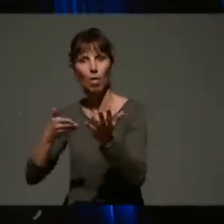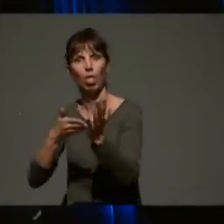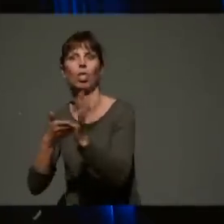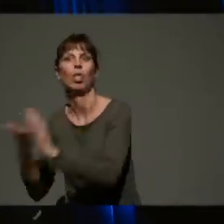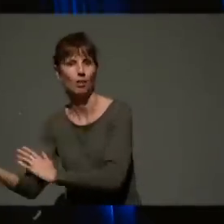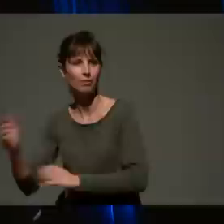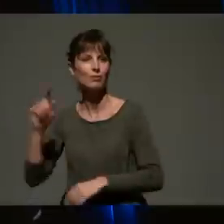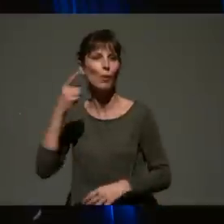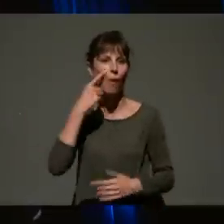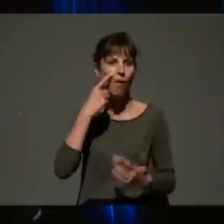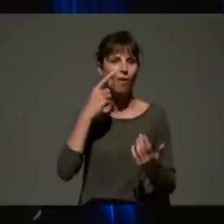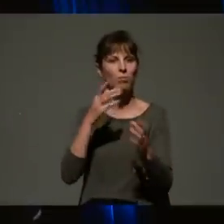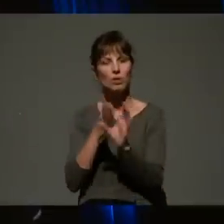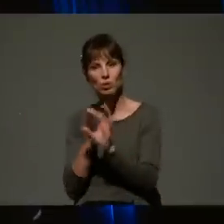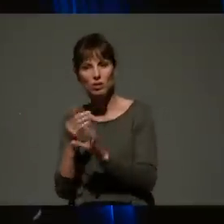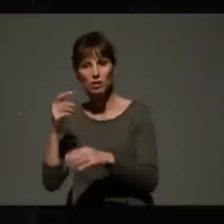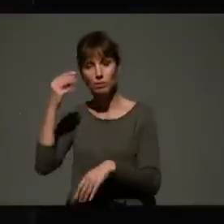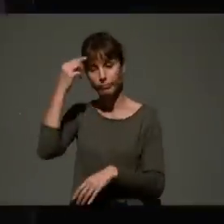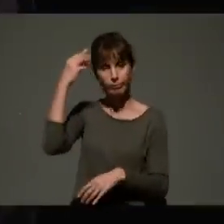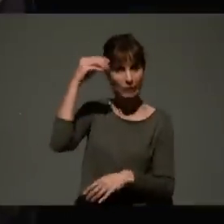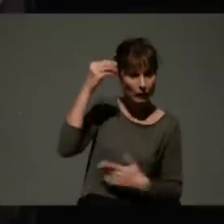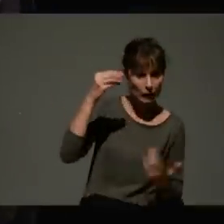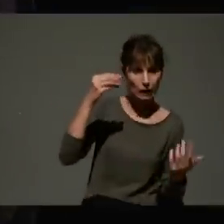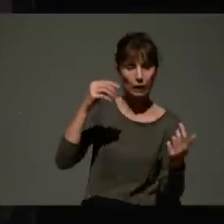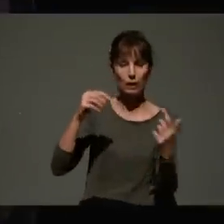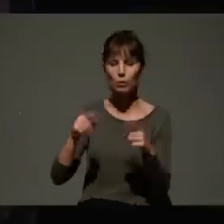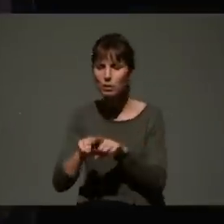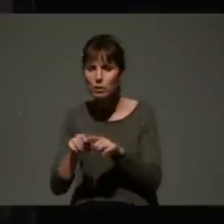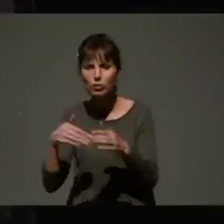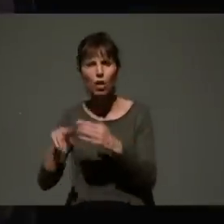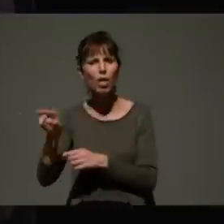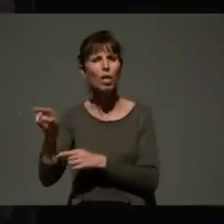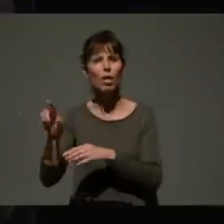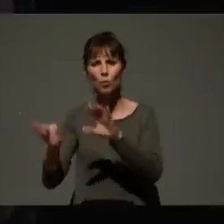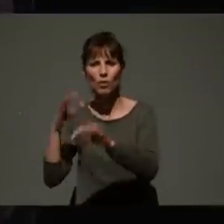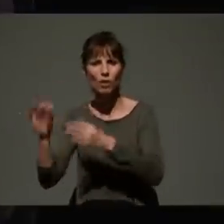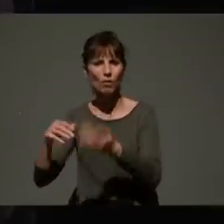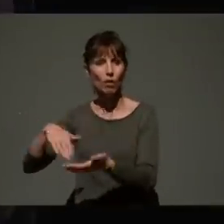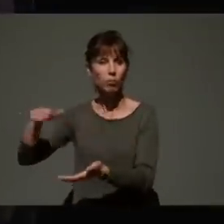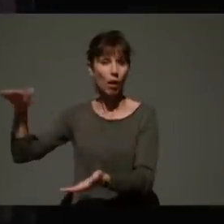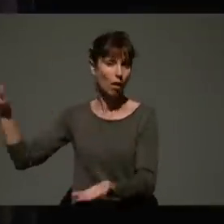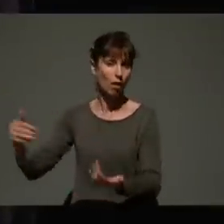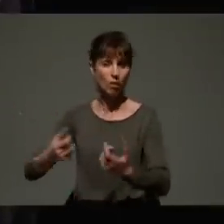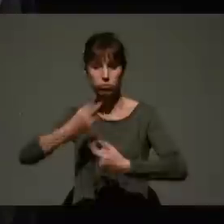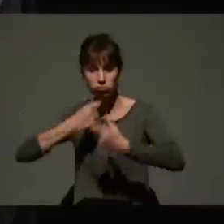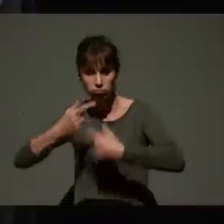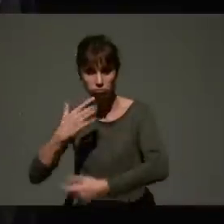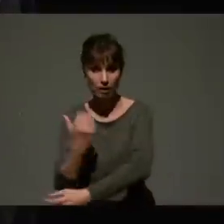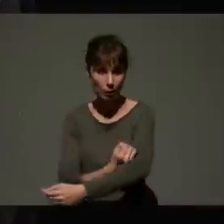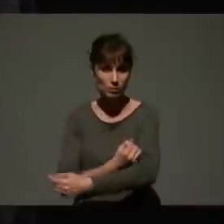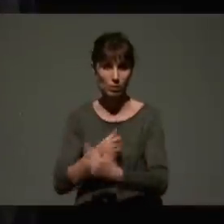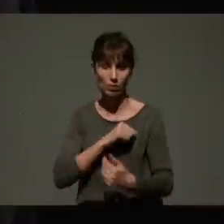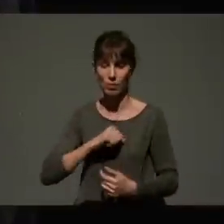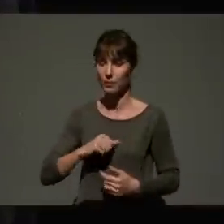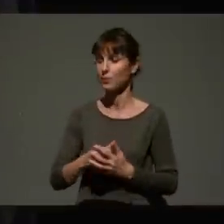connaît, psychologique, psychiatrique, mais aussi, on sait qu'on a trouvé chez lui beaucoup d'anabolisants. Et même si les recherches